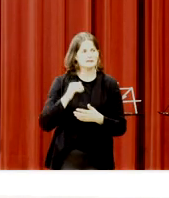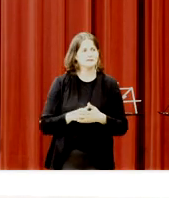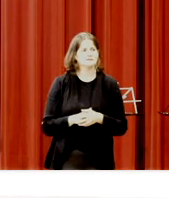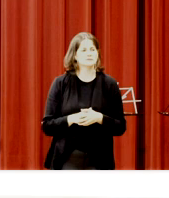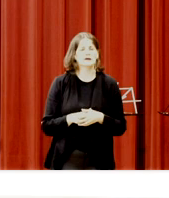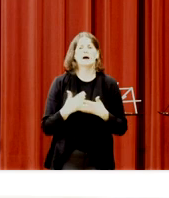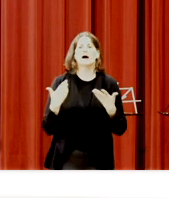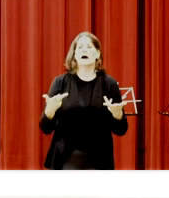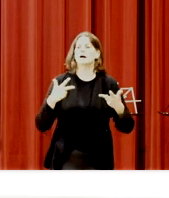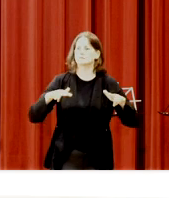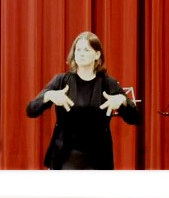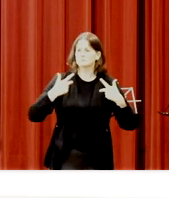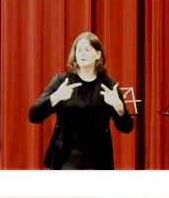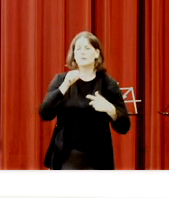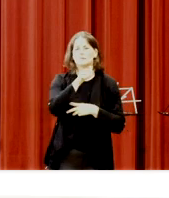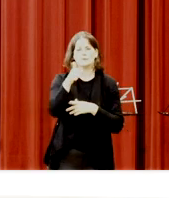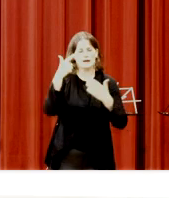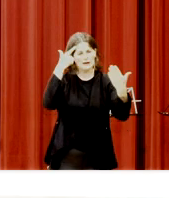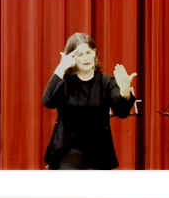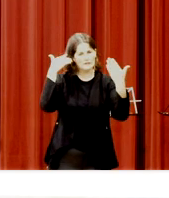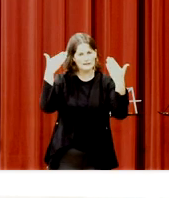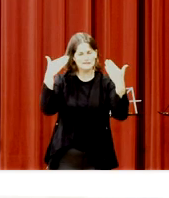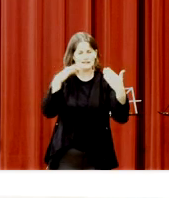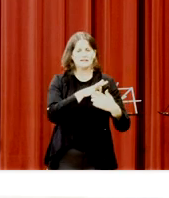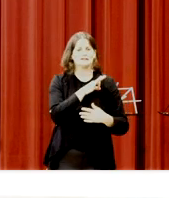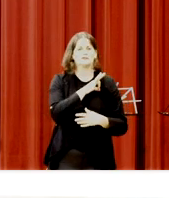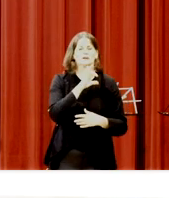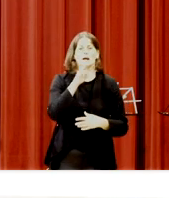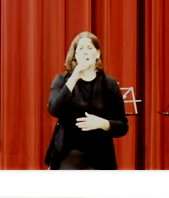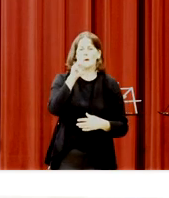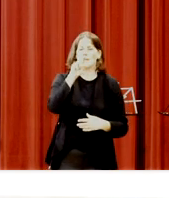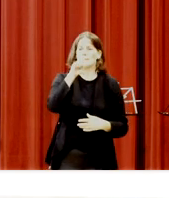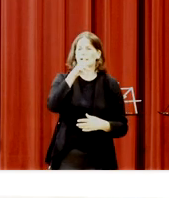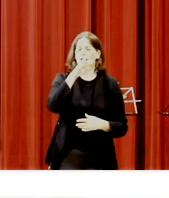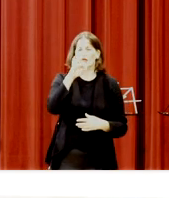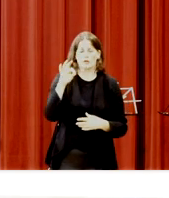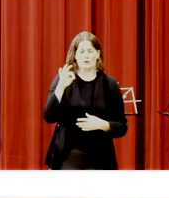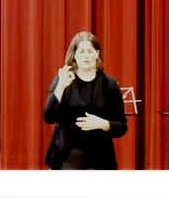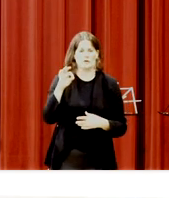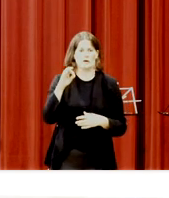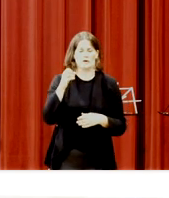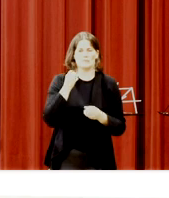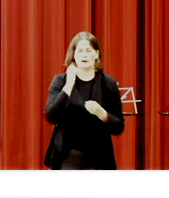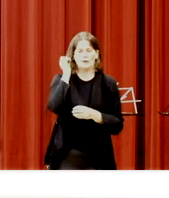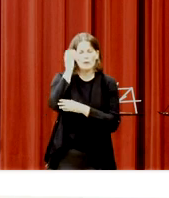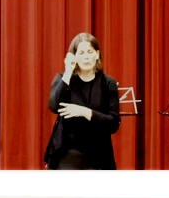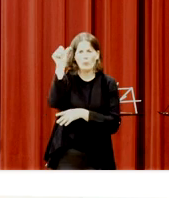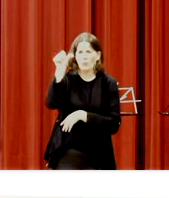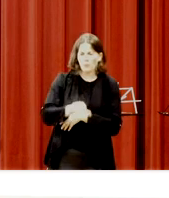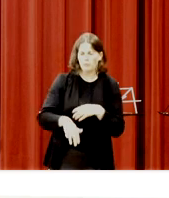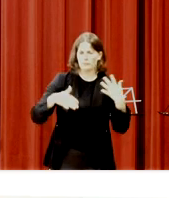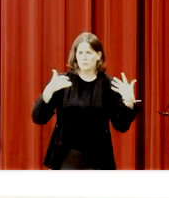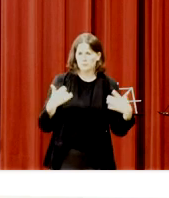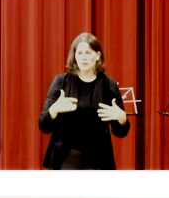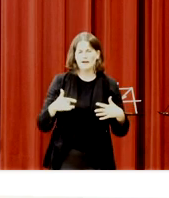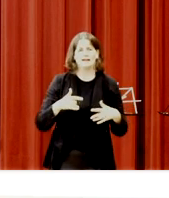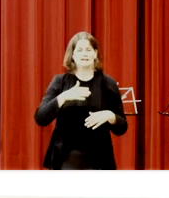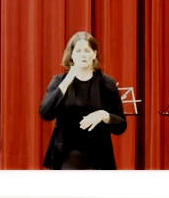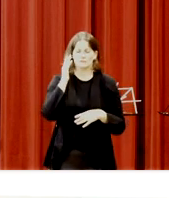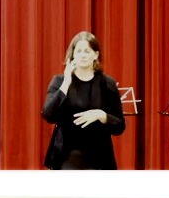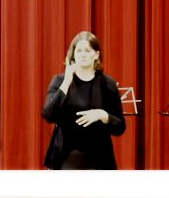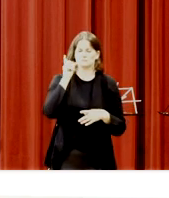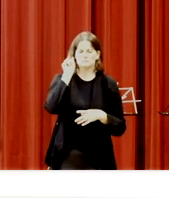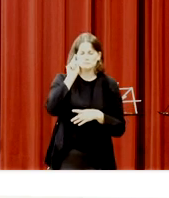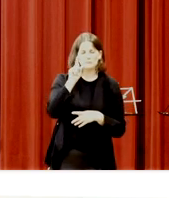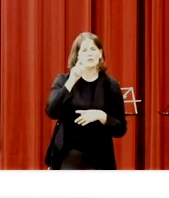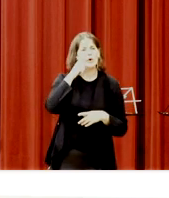a aquesta lliçó d'humanisme del segle XXI basada en la tecnologia creixent. Rector magnífic,